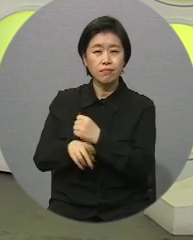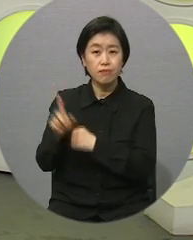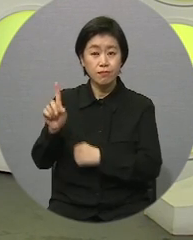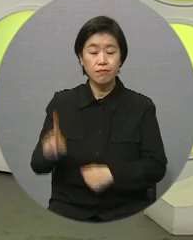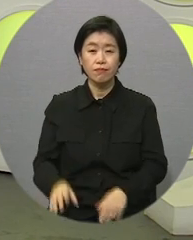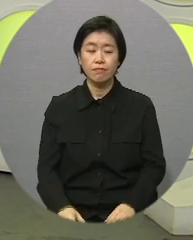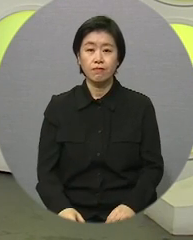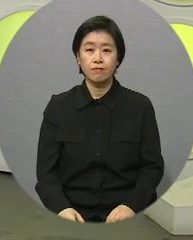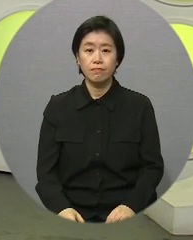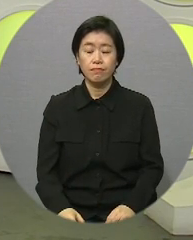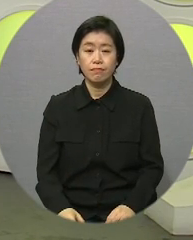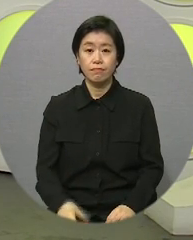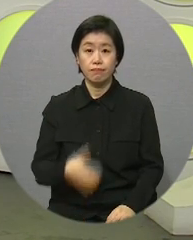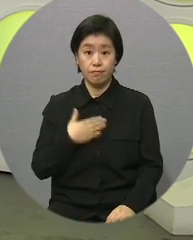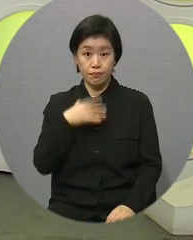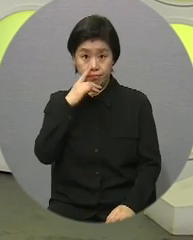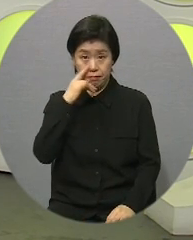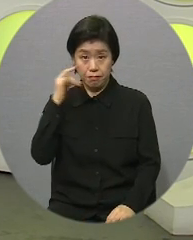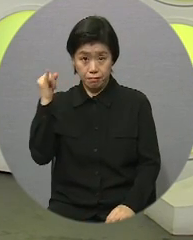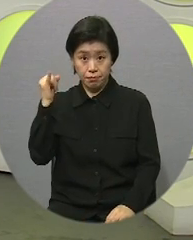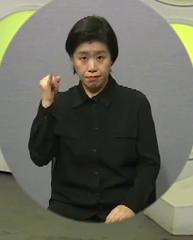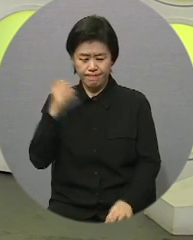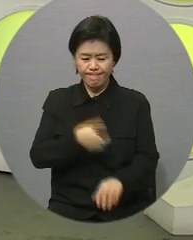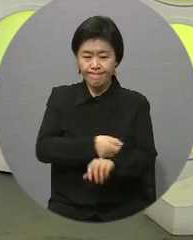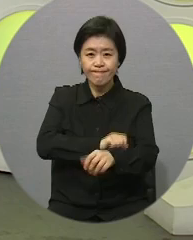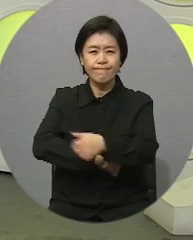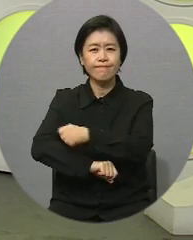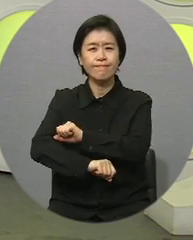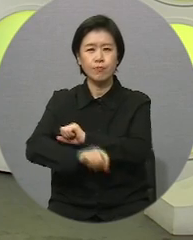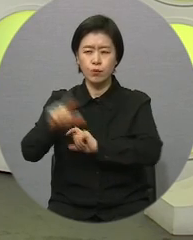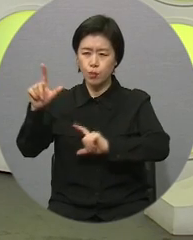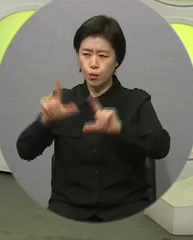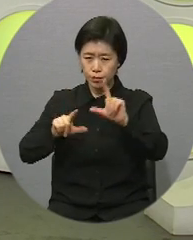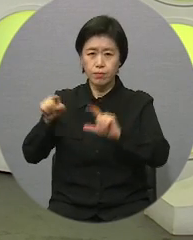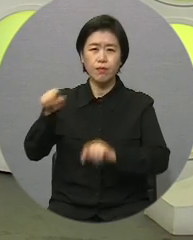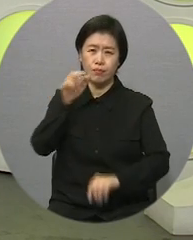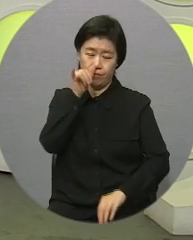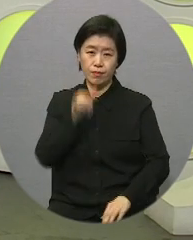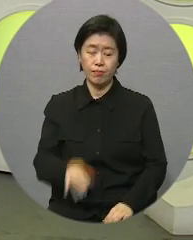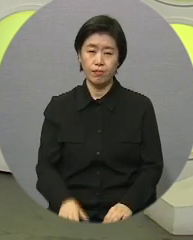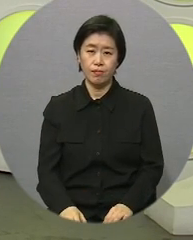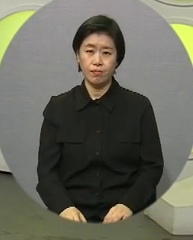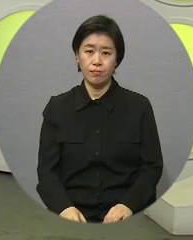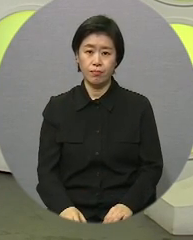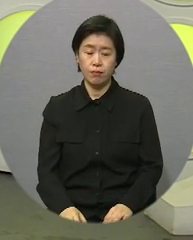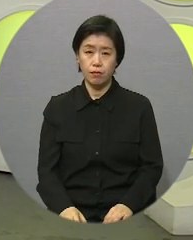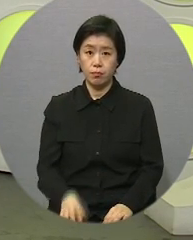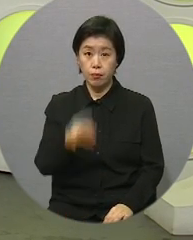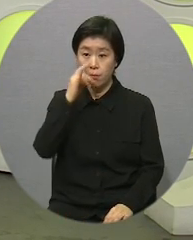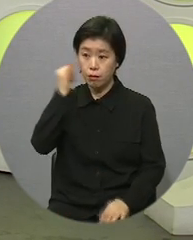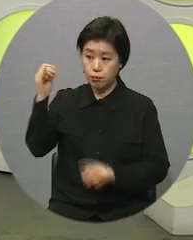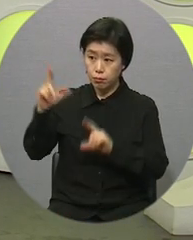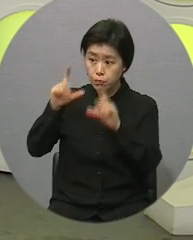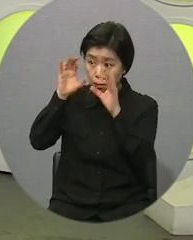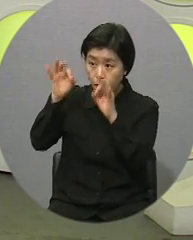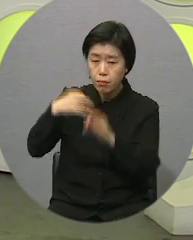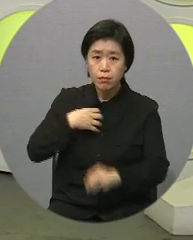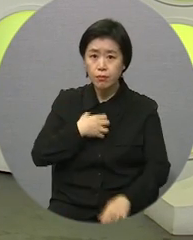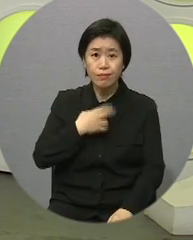어머니는 그 적극적인 어머니였습니다 어허 그 시대지만 걱정도 없고네